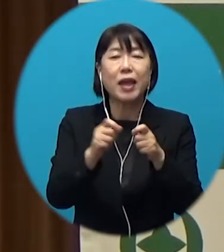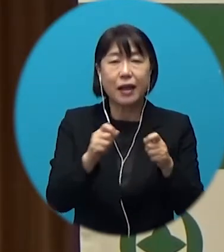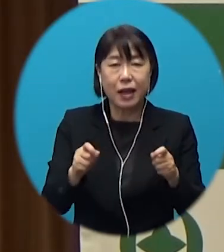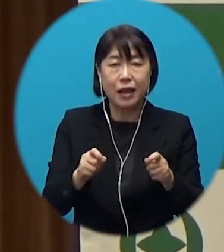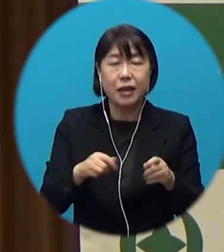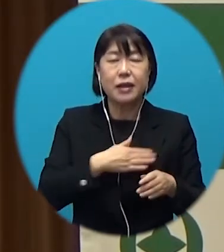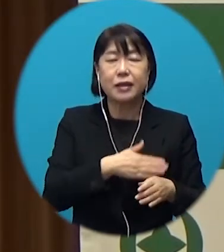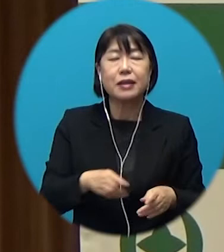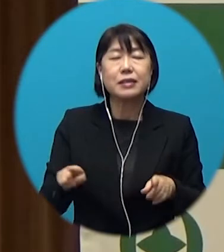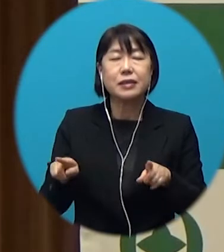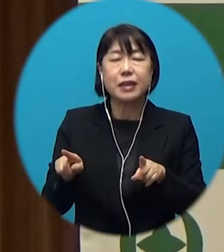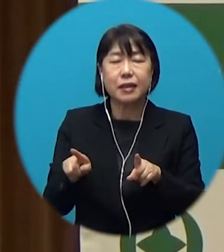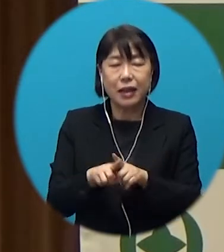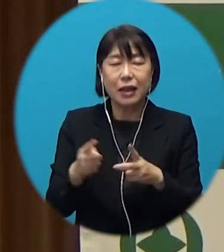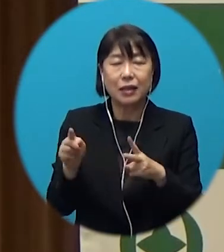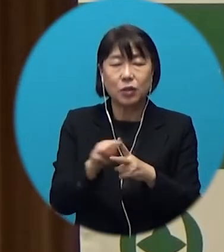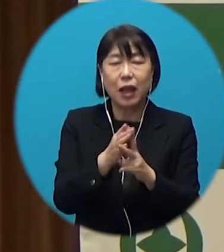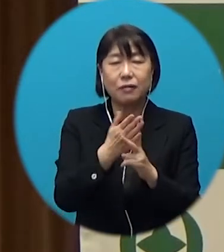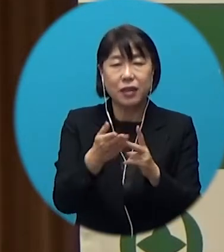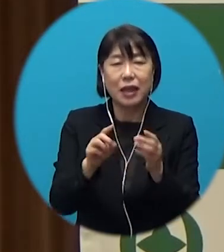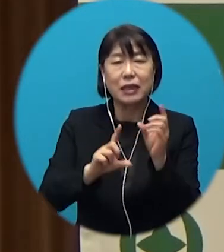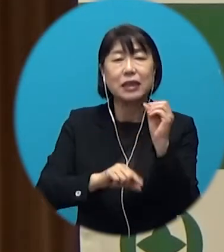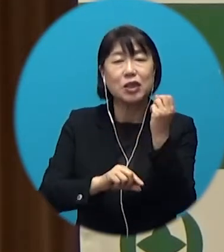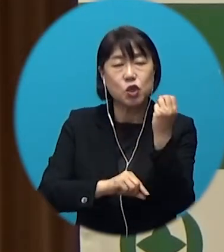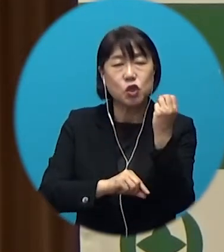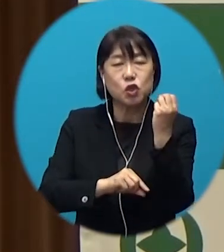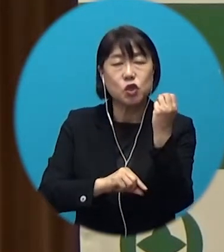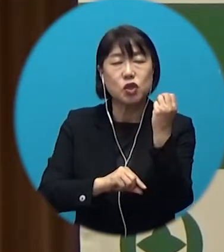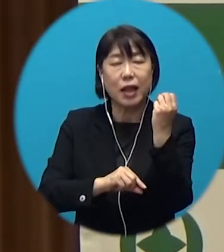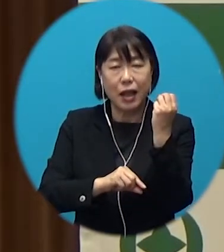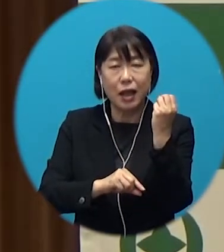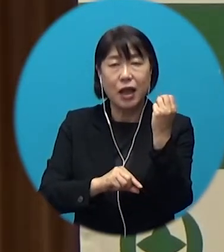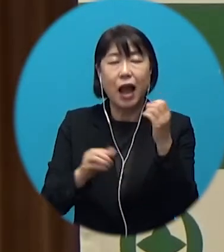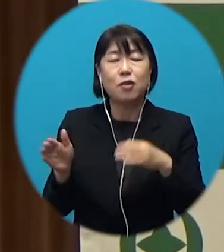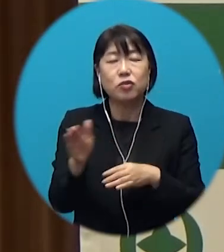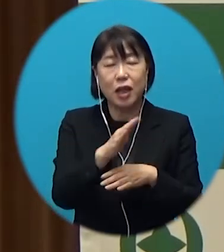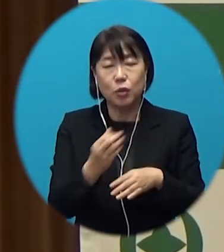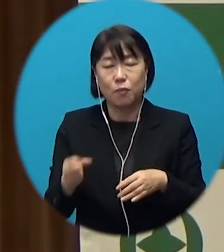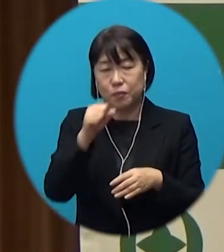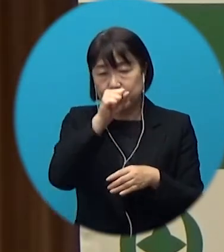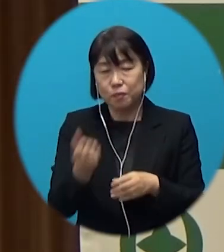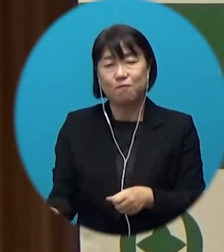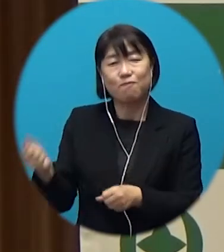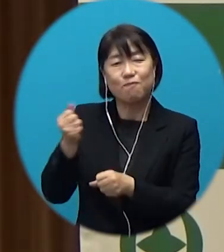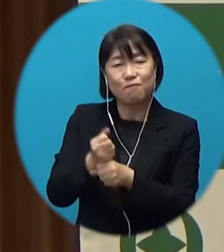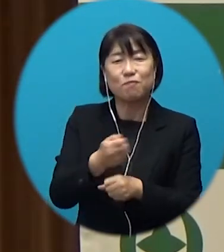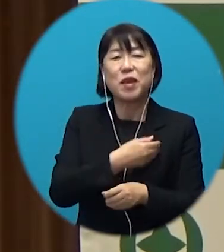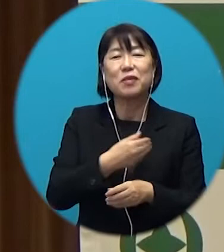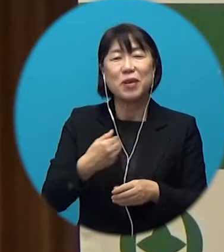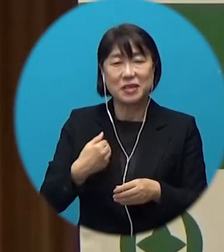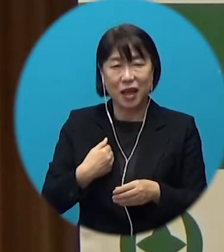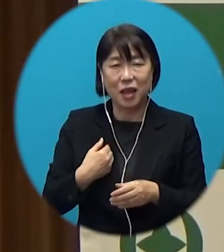リーズなどの最新指標がですね、一定の改善をしておりまして、